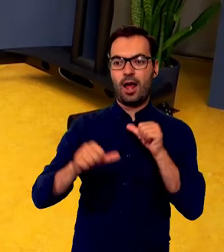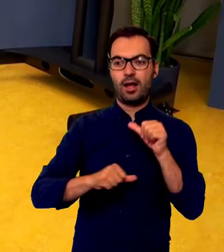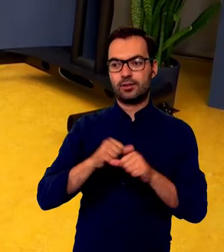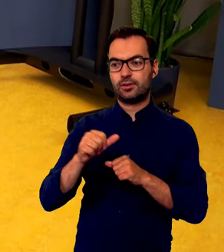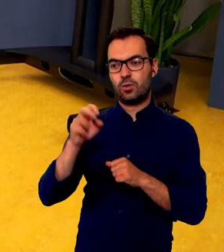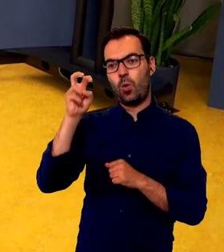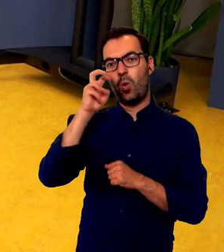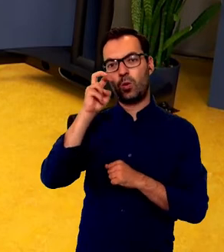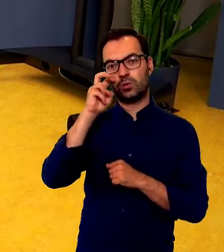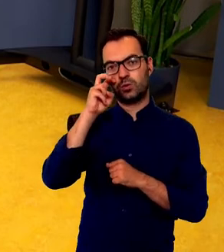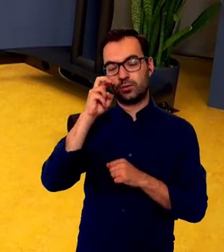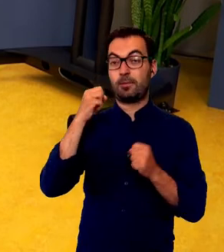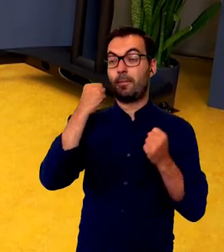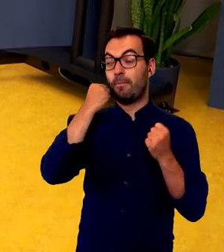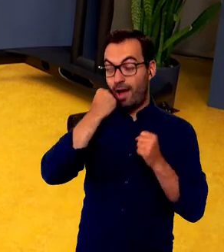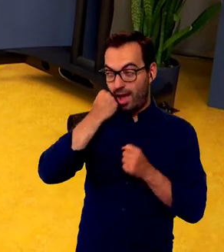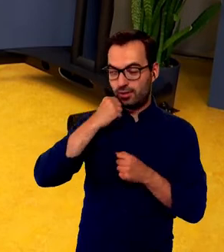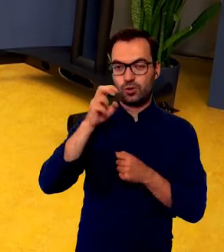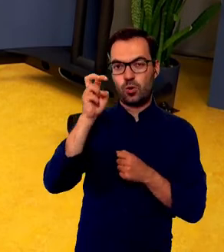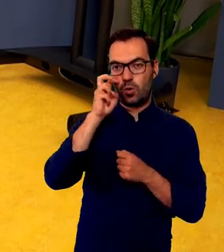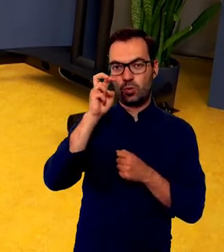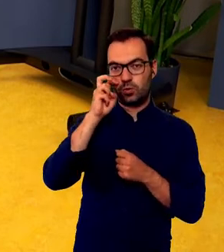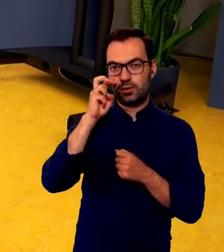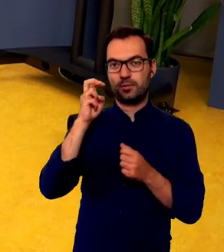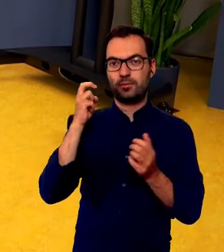lat luksusową, bardzo luksusową